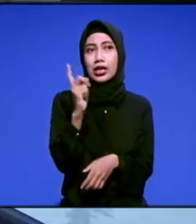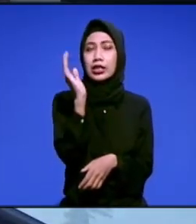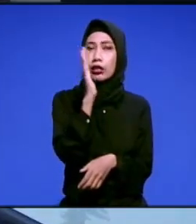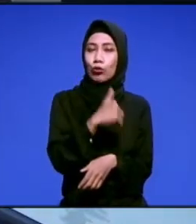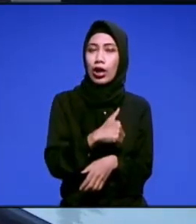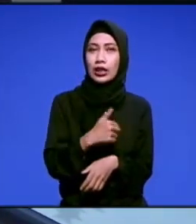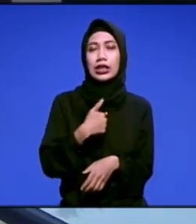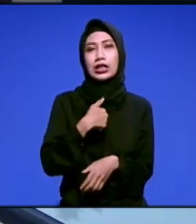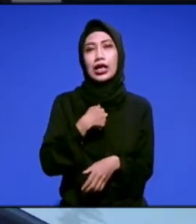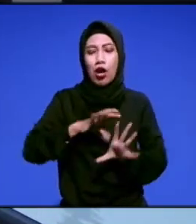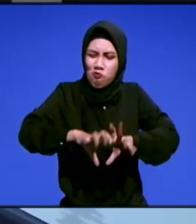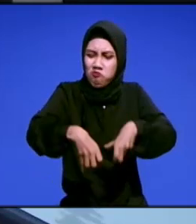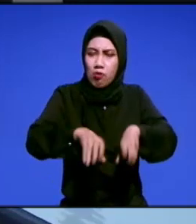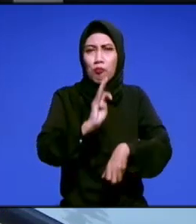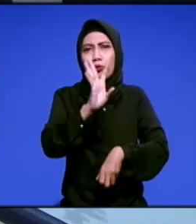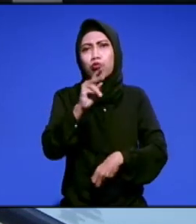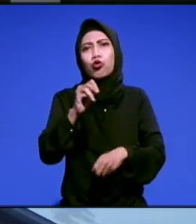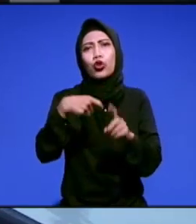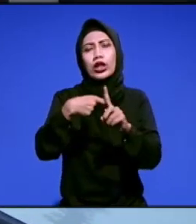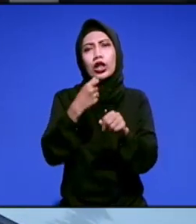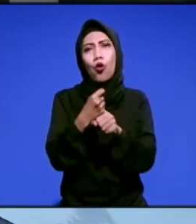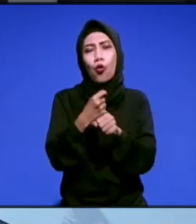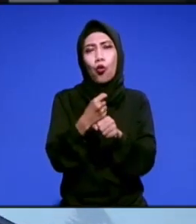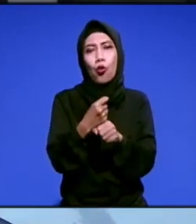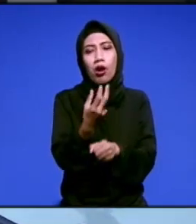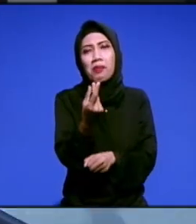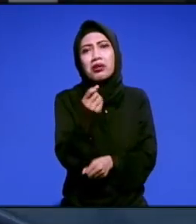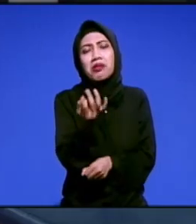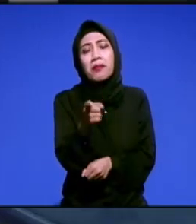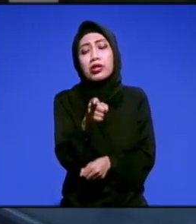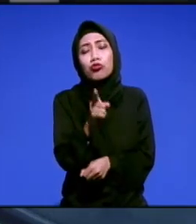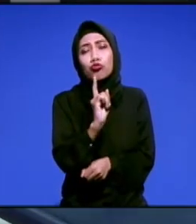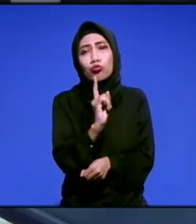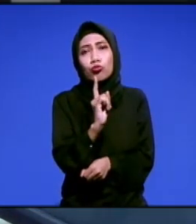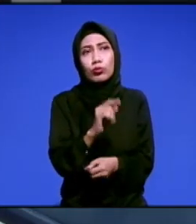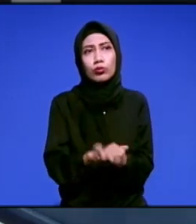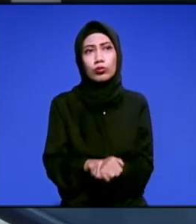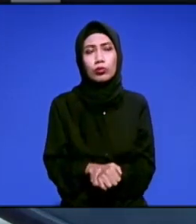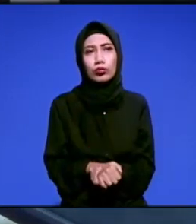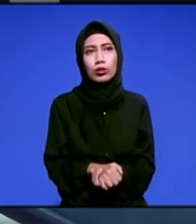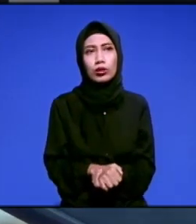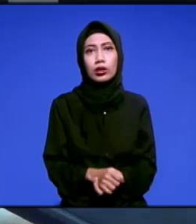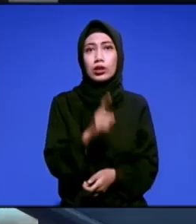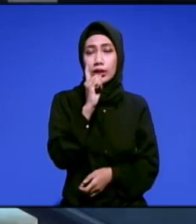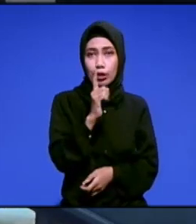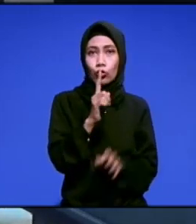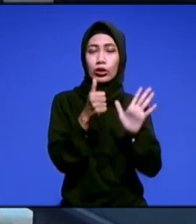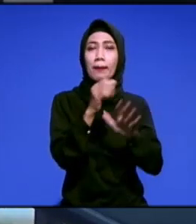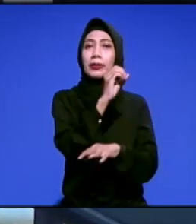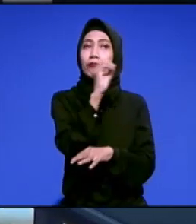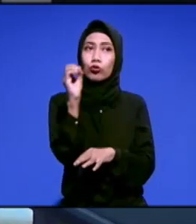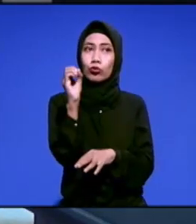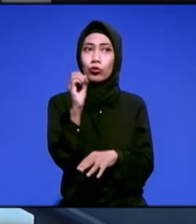40 Kilo 10 gitu ya untuk harga berapa sekarang putar ke-11 itu Rp6.000